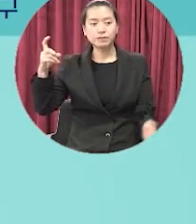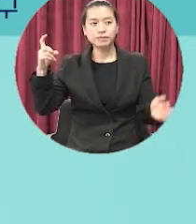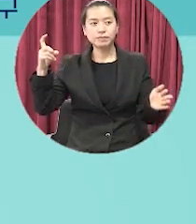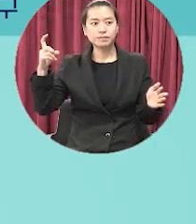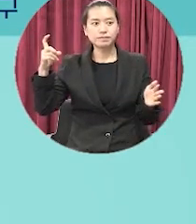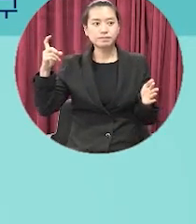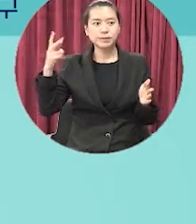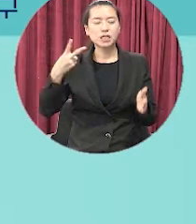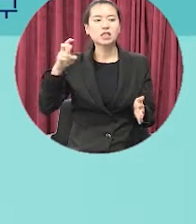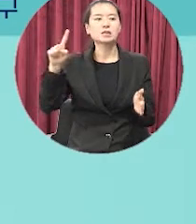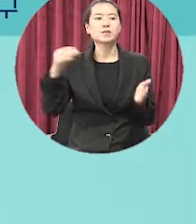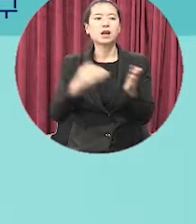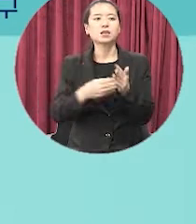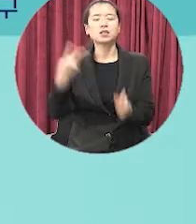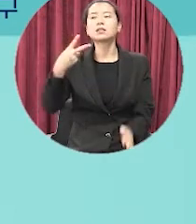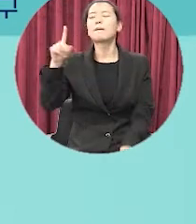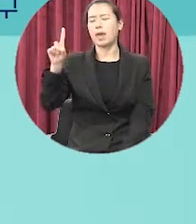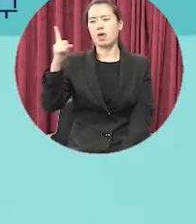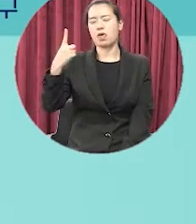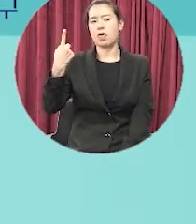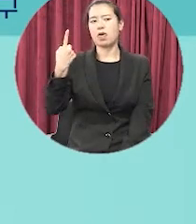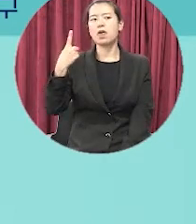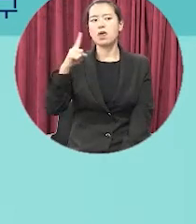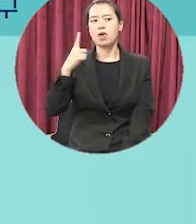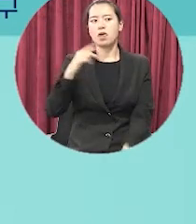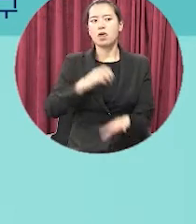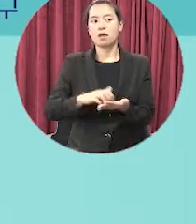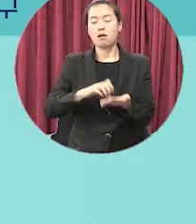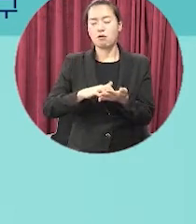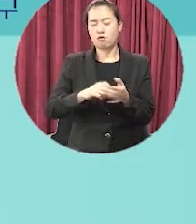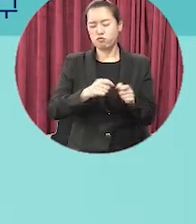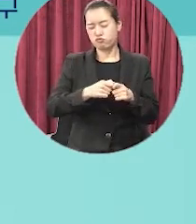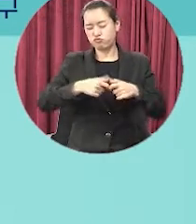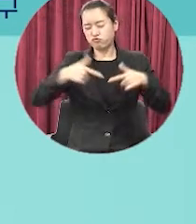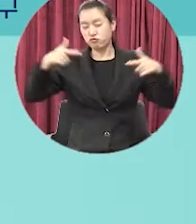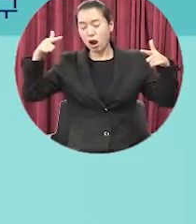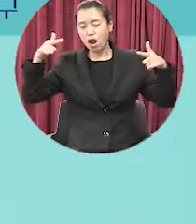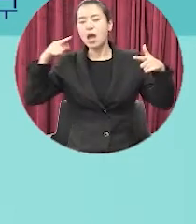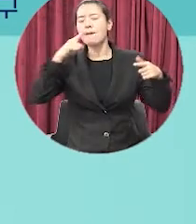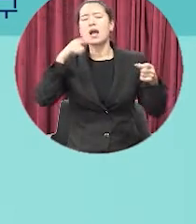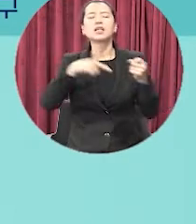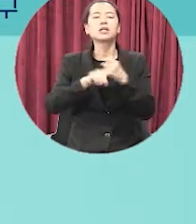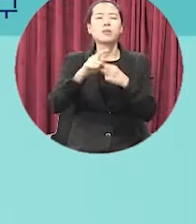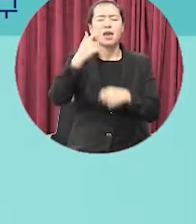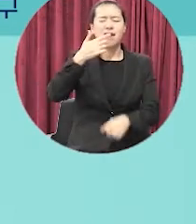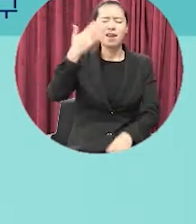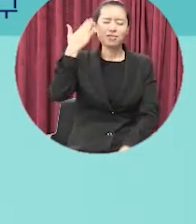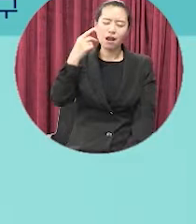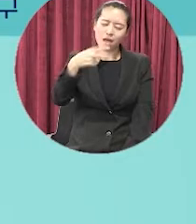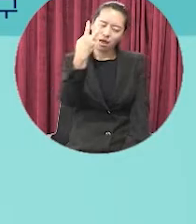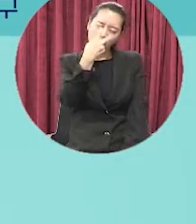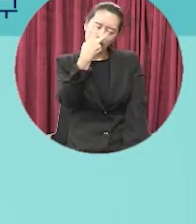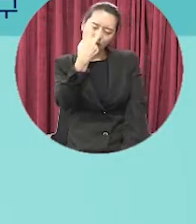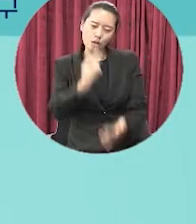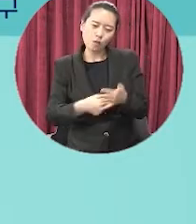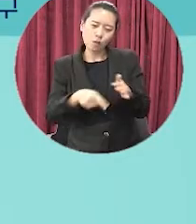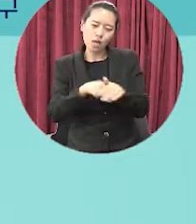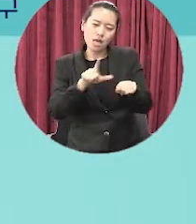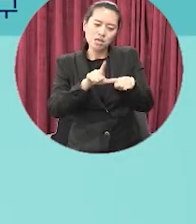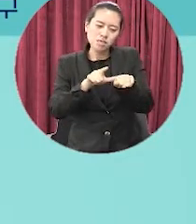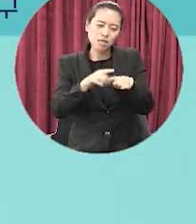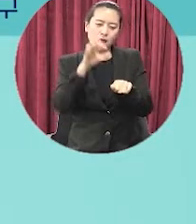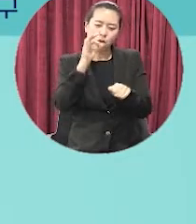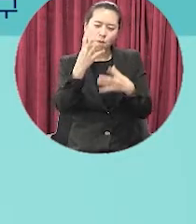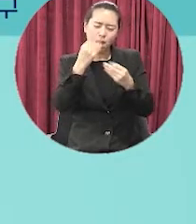가파르게 증가하는 것도 수 있고요 어떻게 가파르게 증가 한다는건 이거 과거의 후향적 관찰 연구 악에서 굉장히 많은 준비와 시간과 돈이